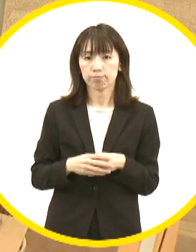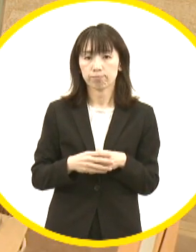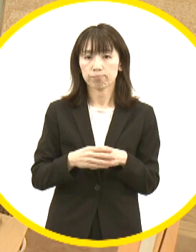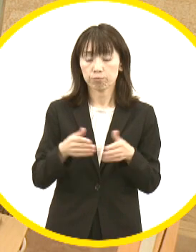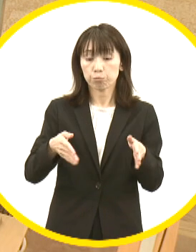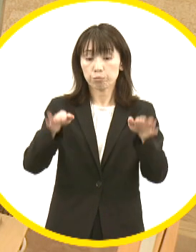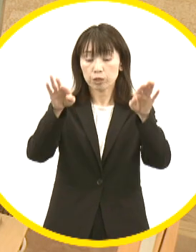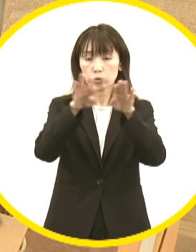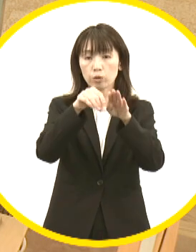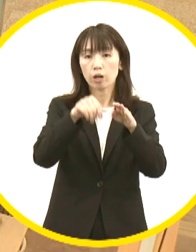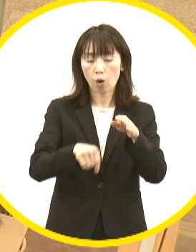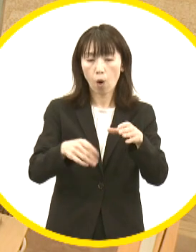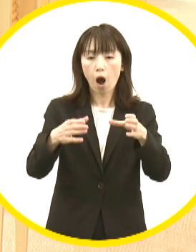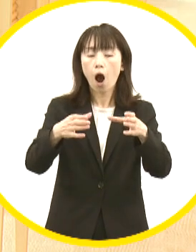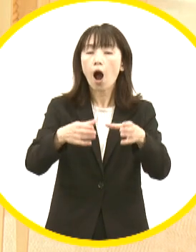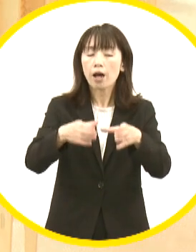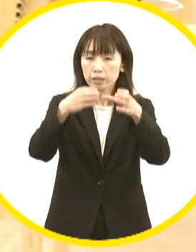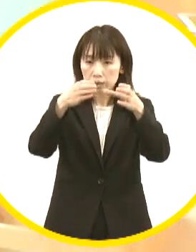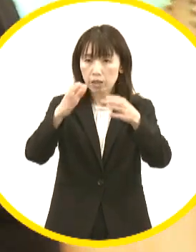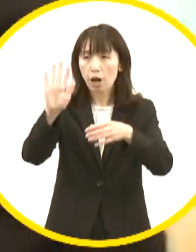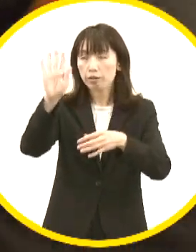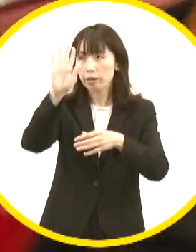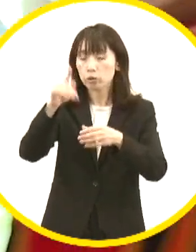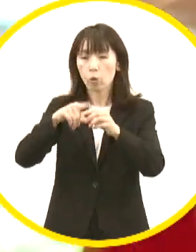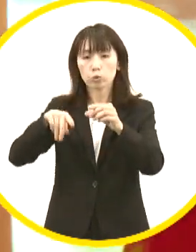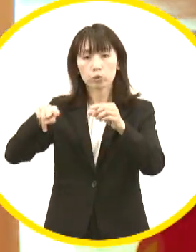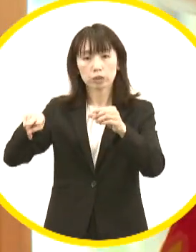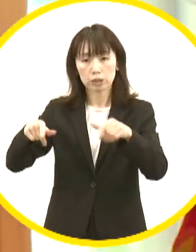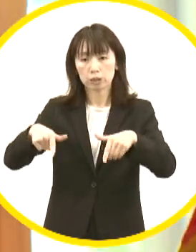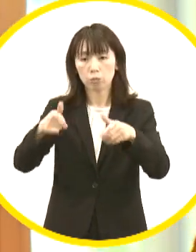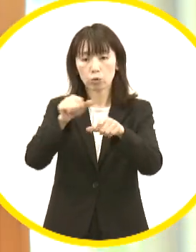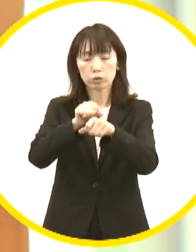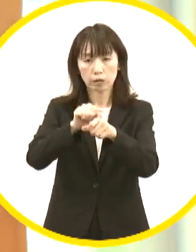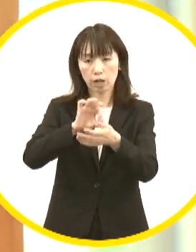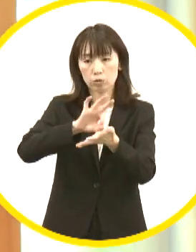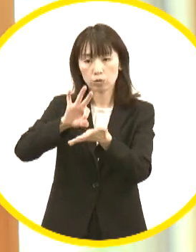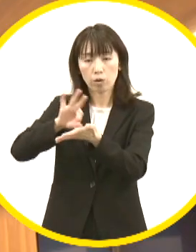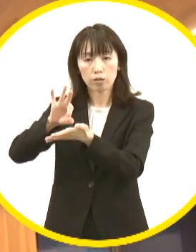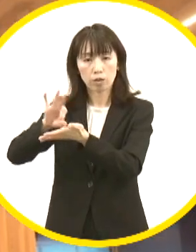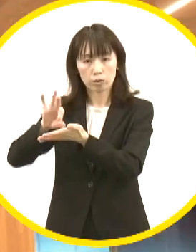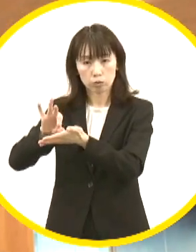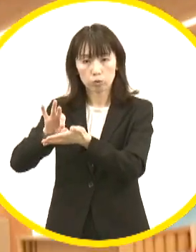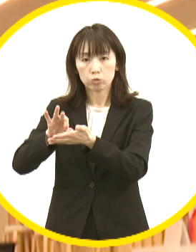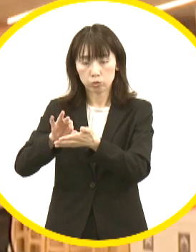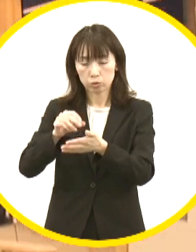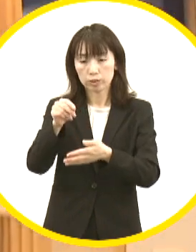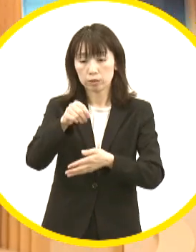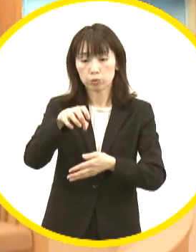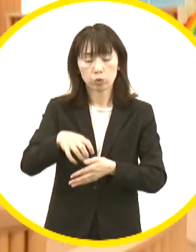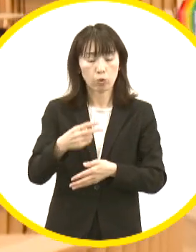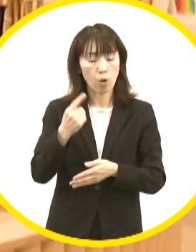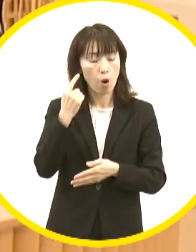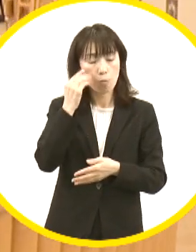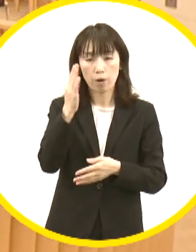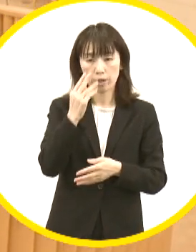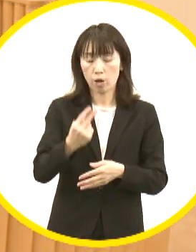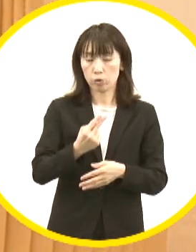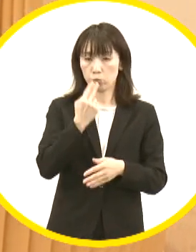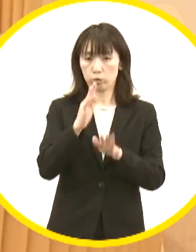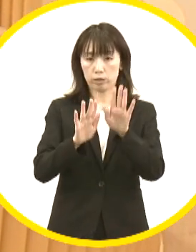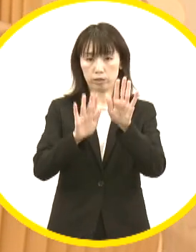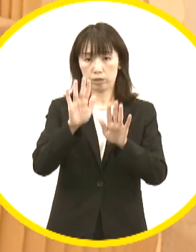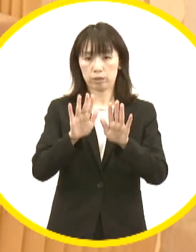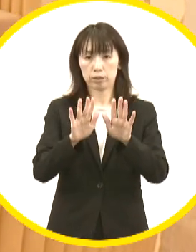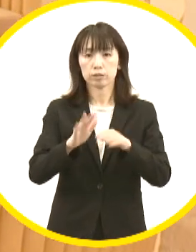ビルの中は柱や天井を中心に木材がふんだんに使われていて、オフィスとは思えない雰囲気。